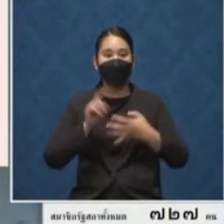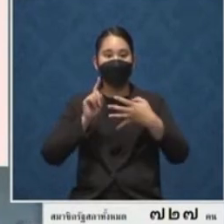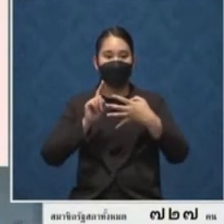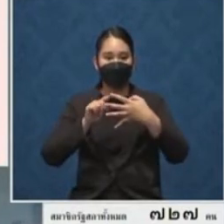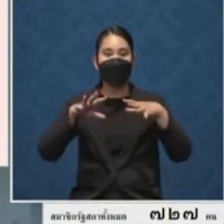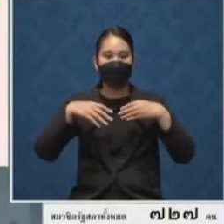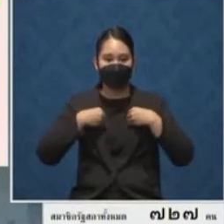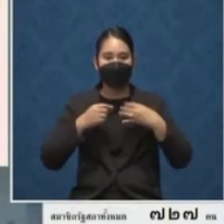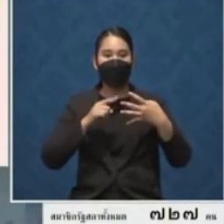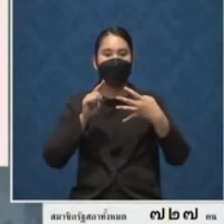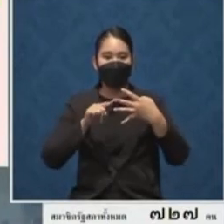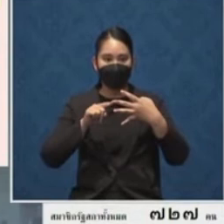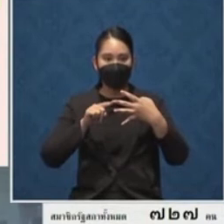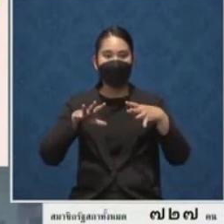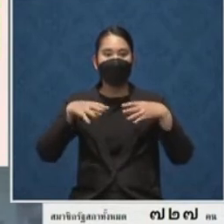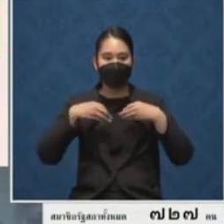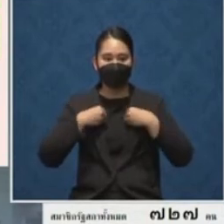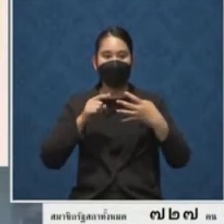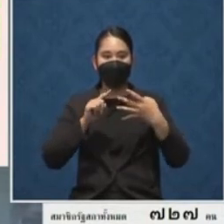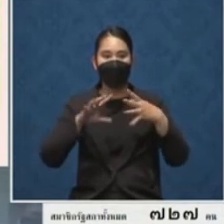3รับหลักการ4รับหลักการครับ